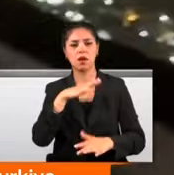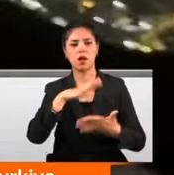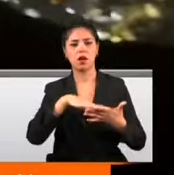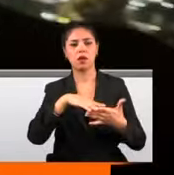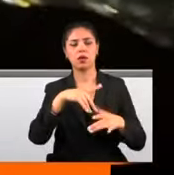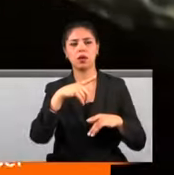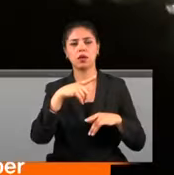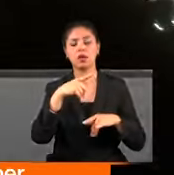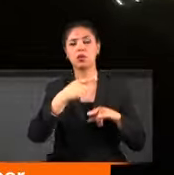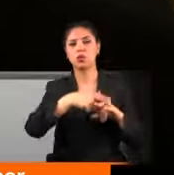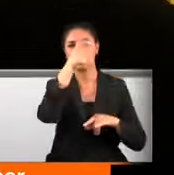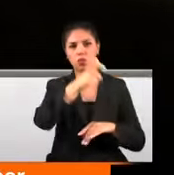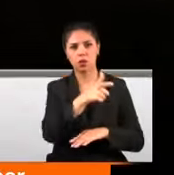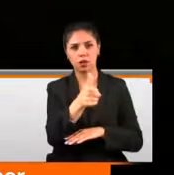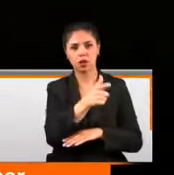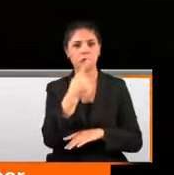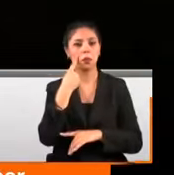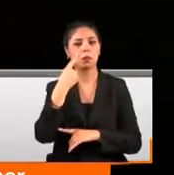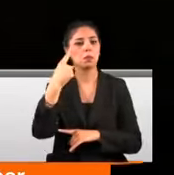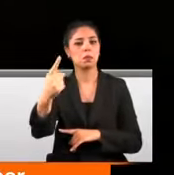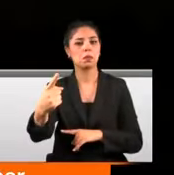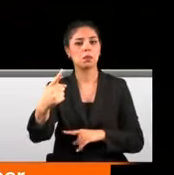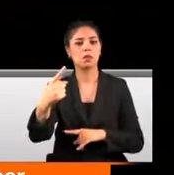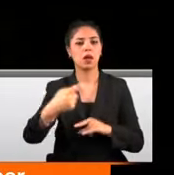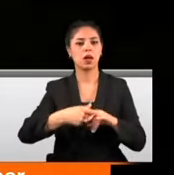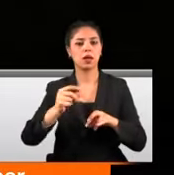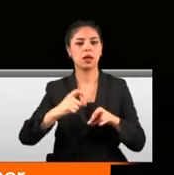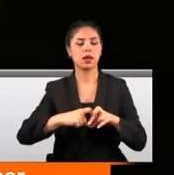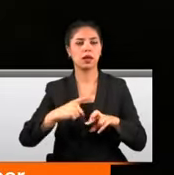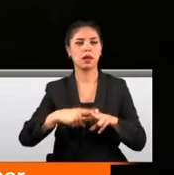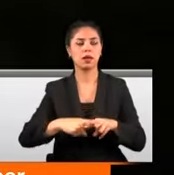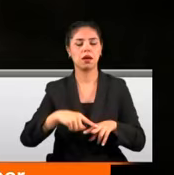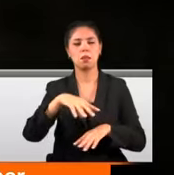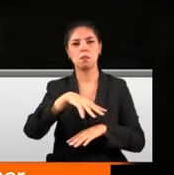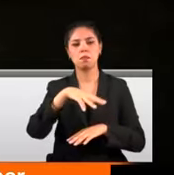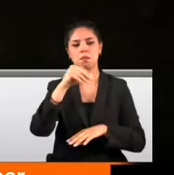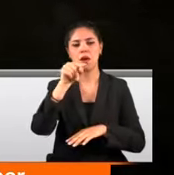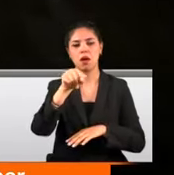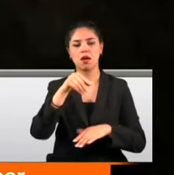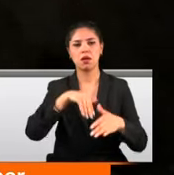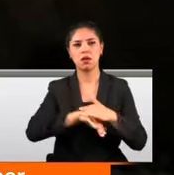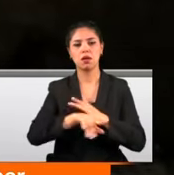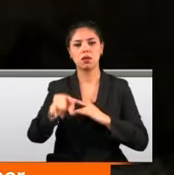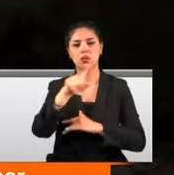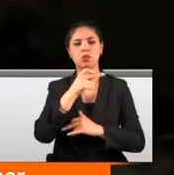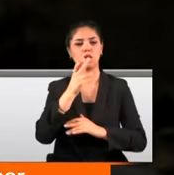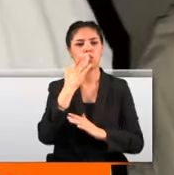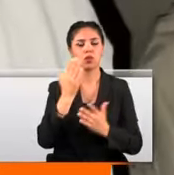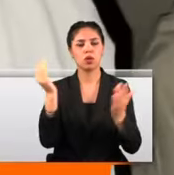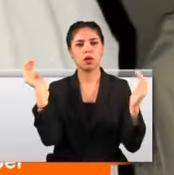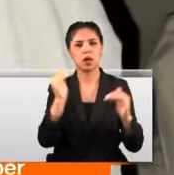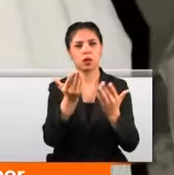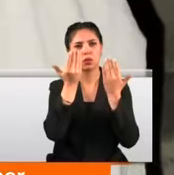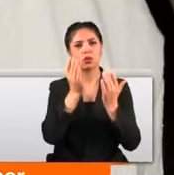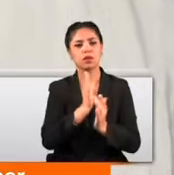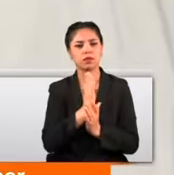şimdi sizlere gösterecek ki Hira Mağarası bir an olsun boş kalmıyor ve buraya gelerek dua etmeye devam ediyorlar.